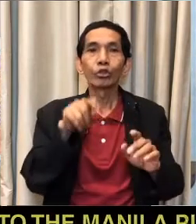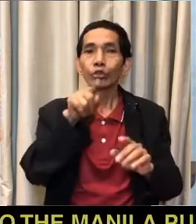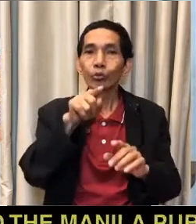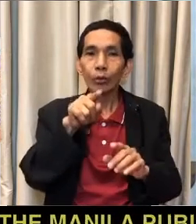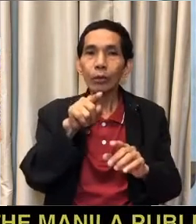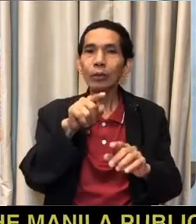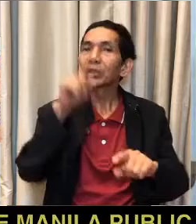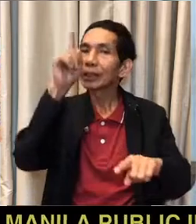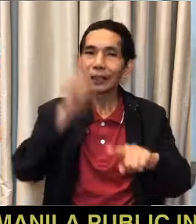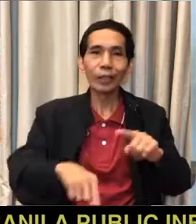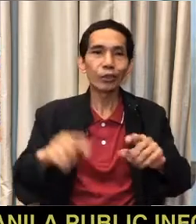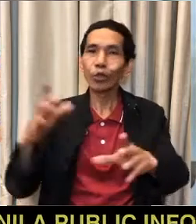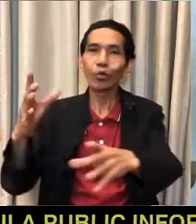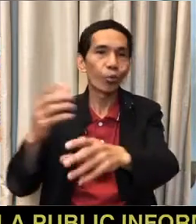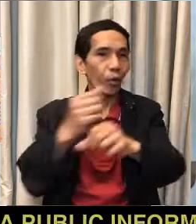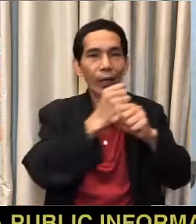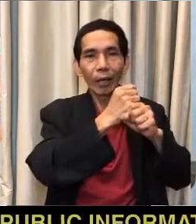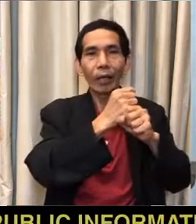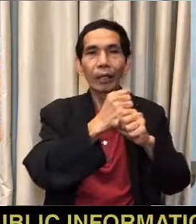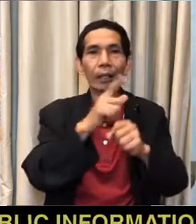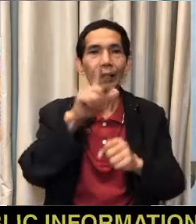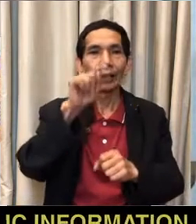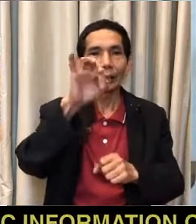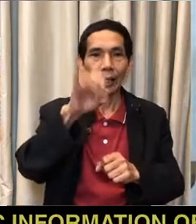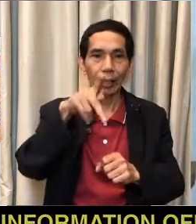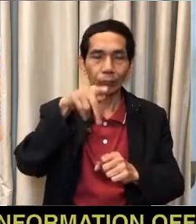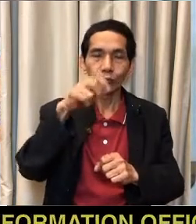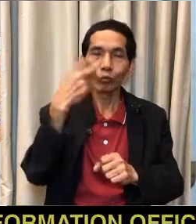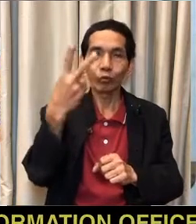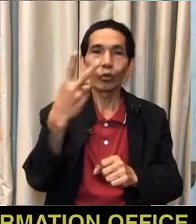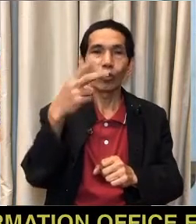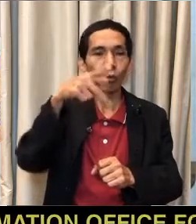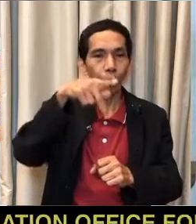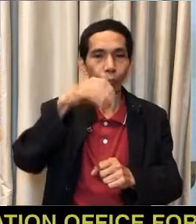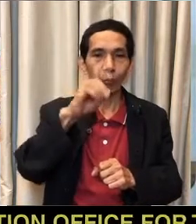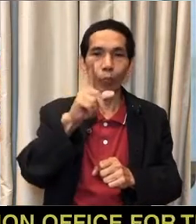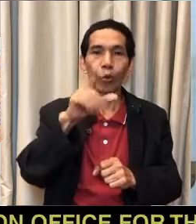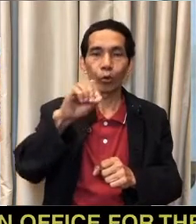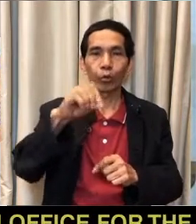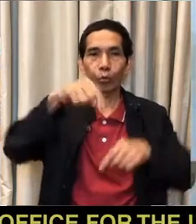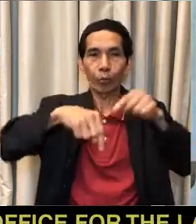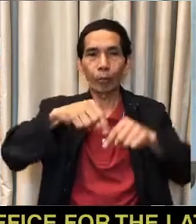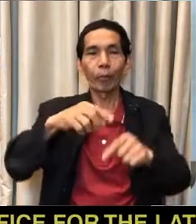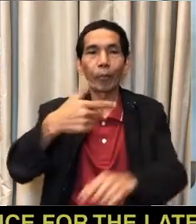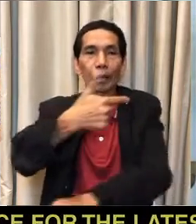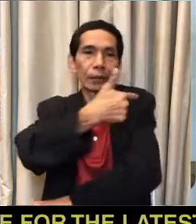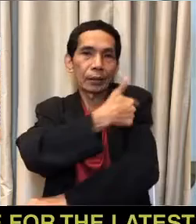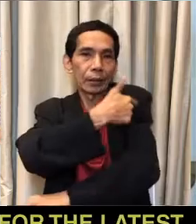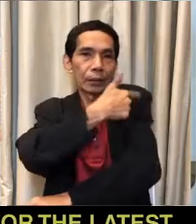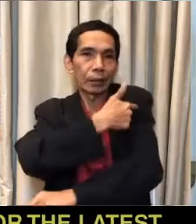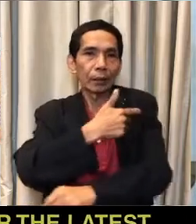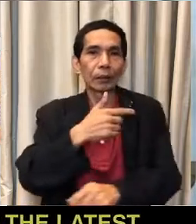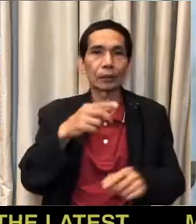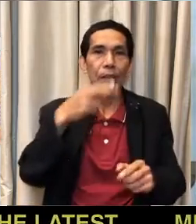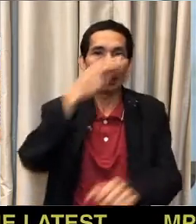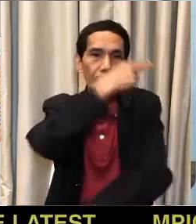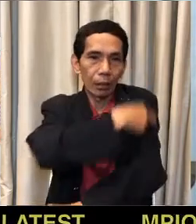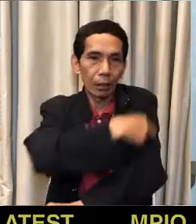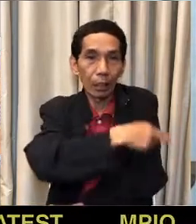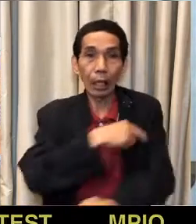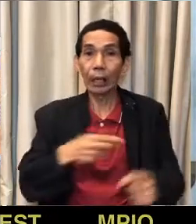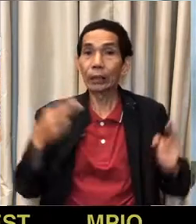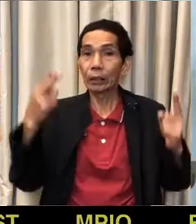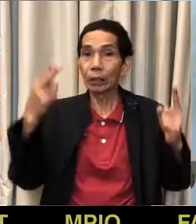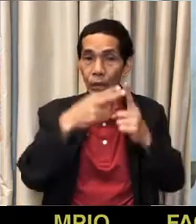kayo makakakuha ng type 2 polio vaccine sa mga ospital